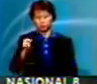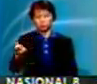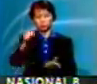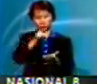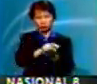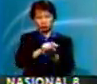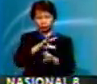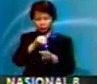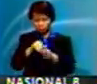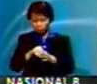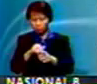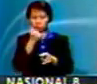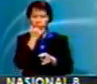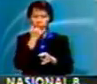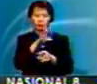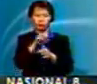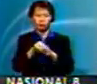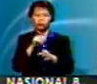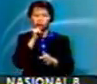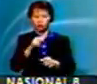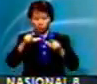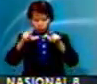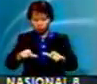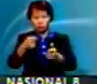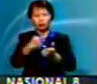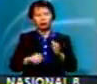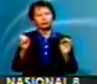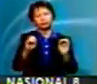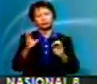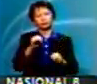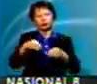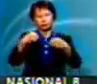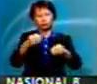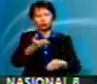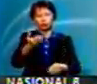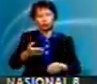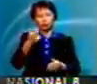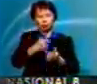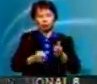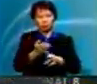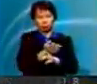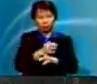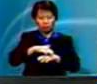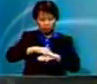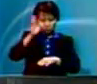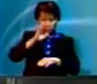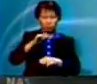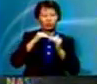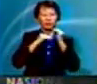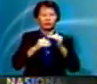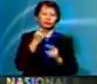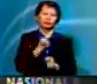dilaporkan itu melibatkan beberapa kesalahan termasuk tidak meletakkan tanda harga dan menjual barang harga terkawal melebihi harga maksimum